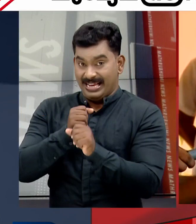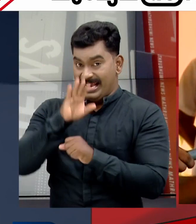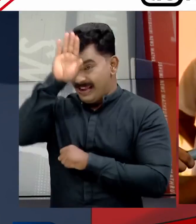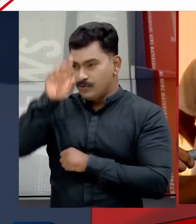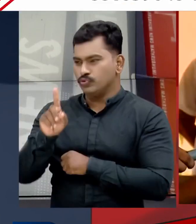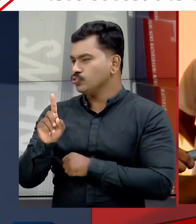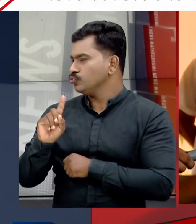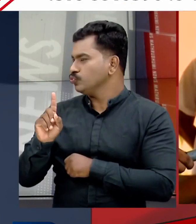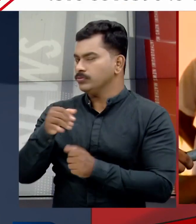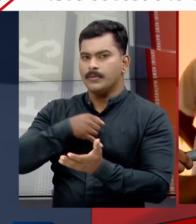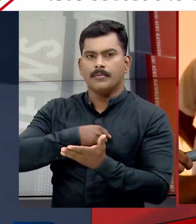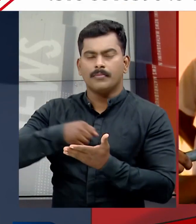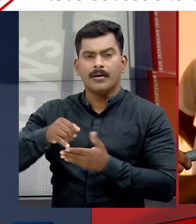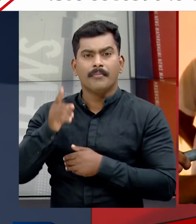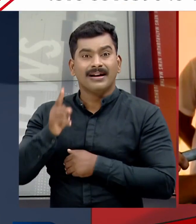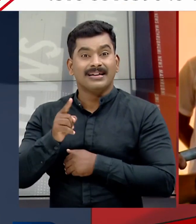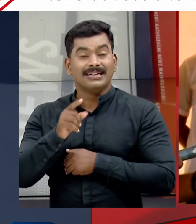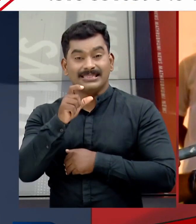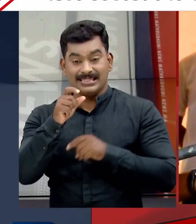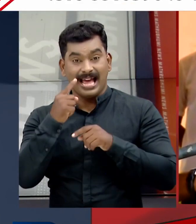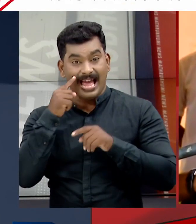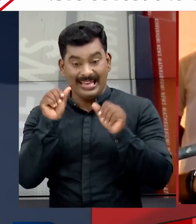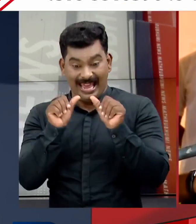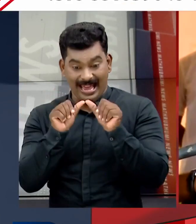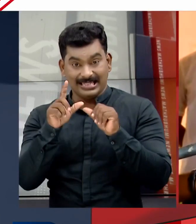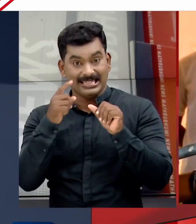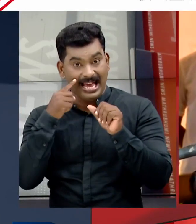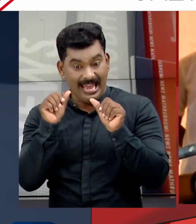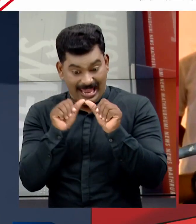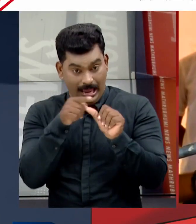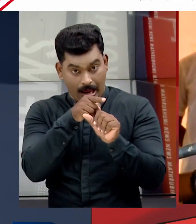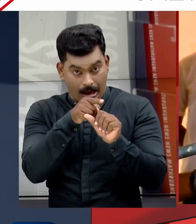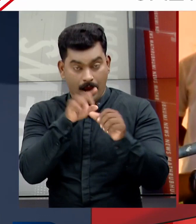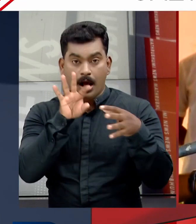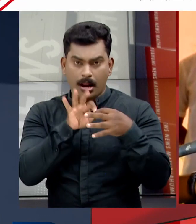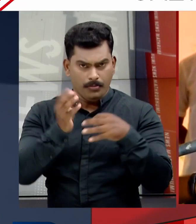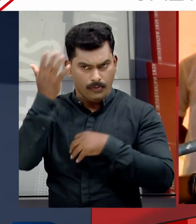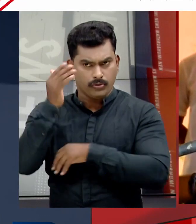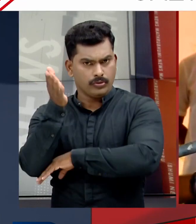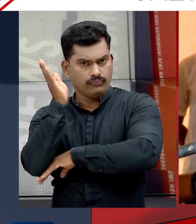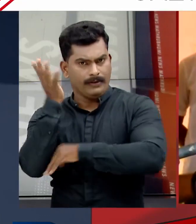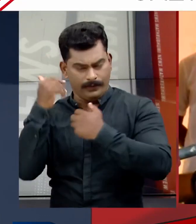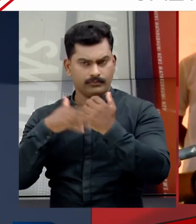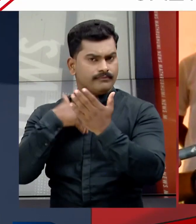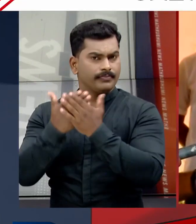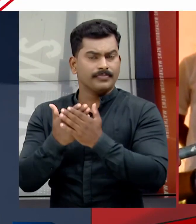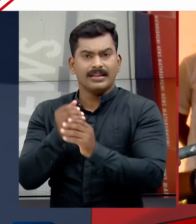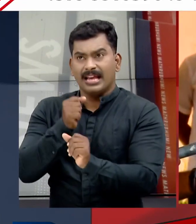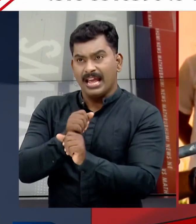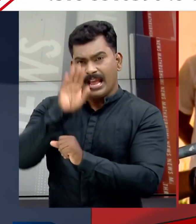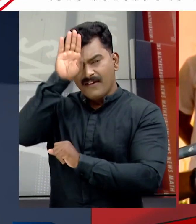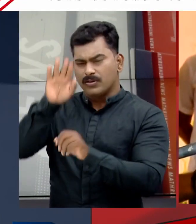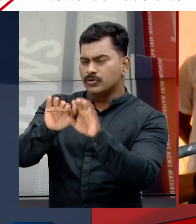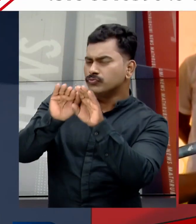അന്ന് സി ഐ എയുമായി ബന്ധപ്പെട്ടായിരുന്നു ആ പ്രമേയം. അന്ന് ഈ ഗവർണറെ